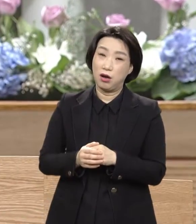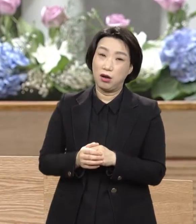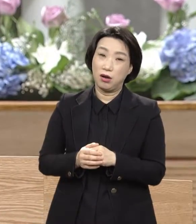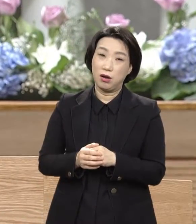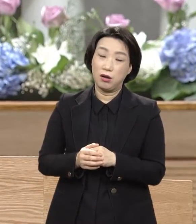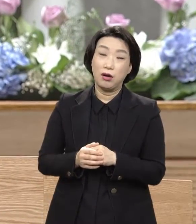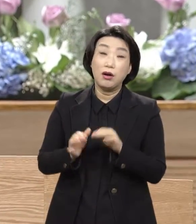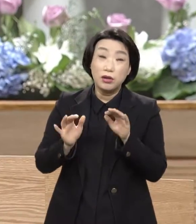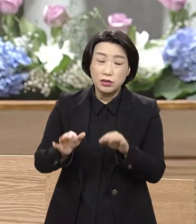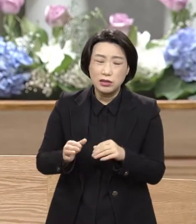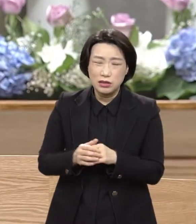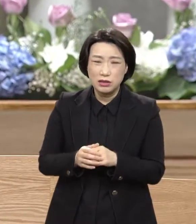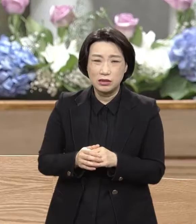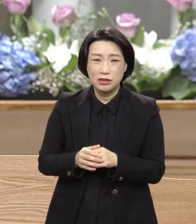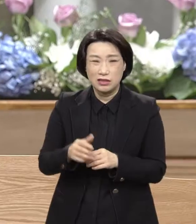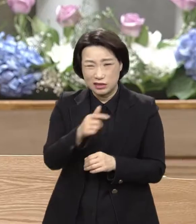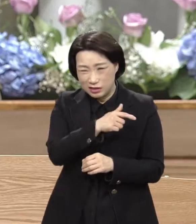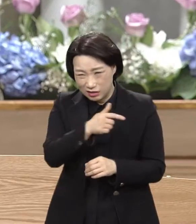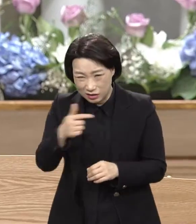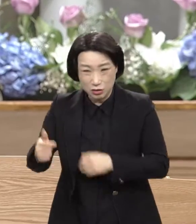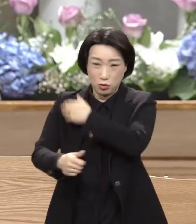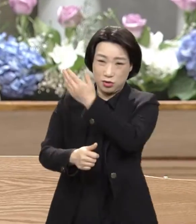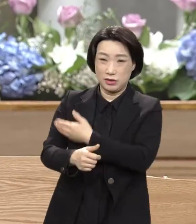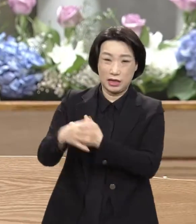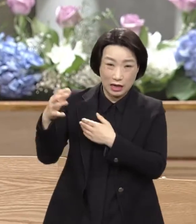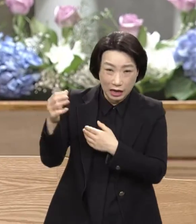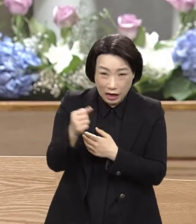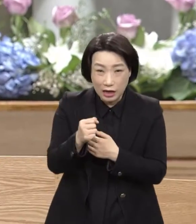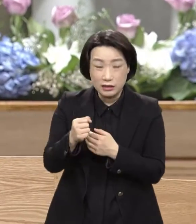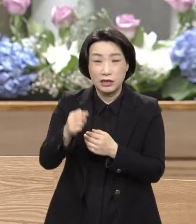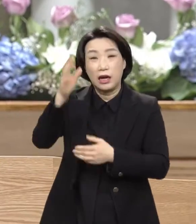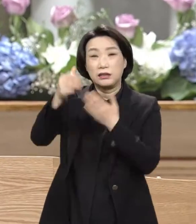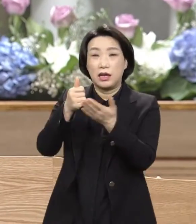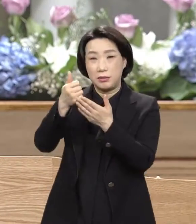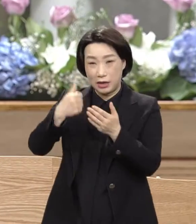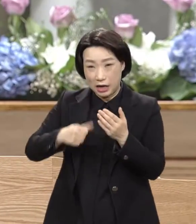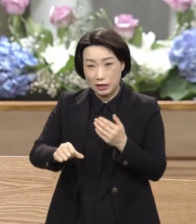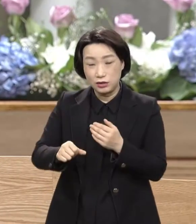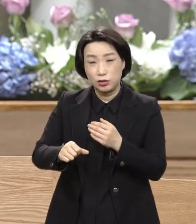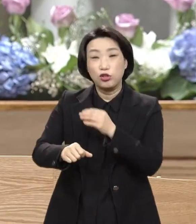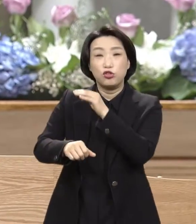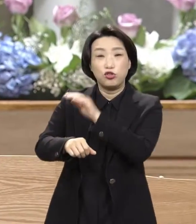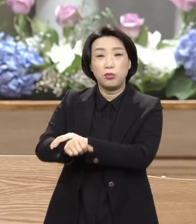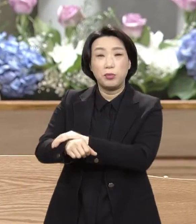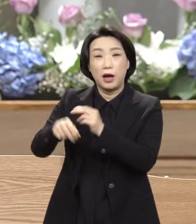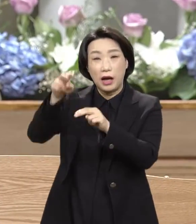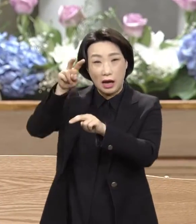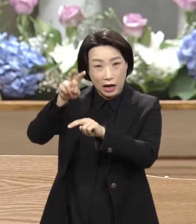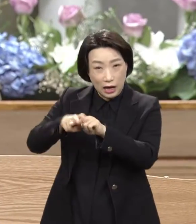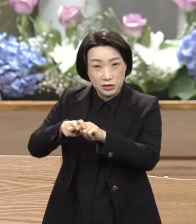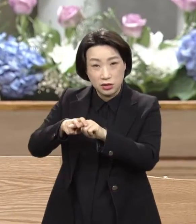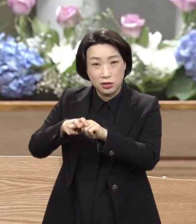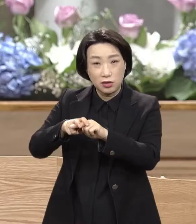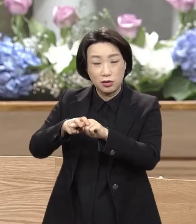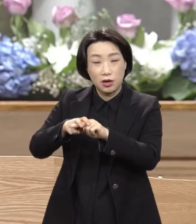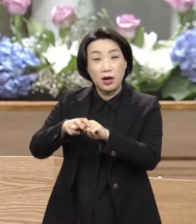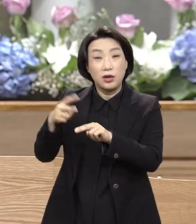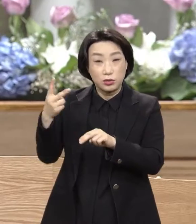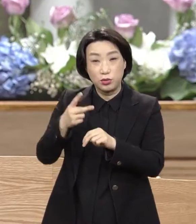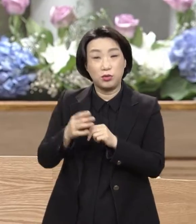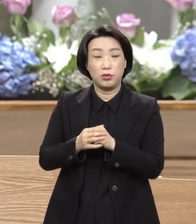어마어마한 절대 권세를 가진 하나님 우편에서 앉아있는